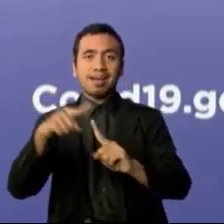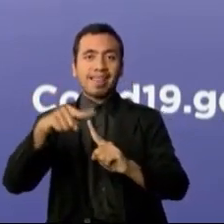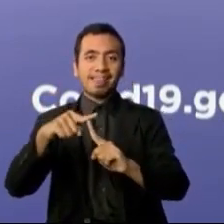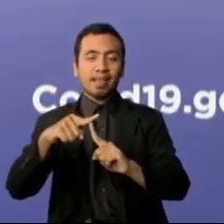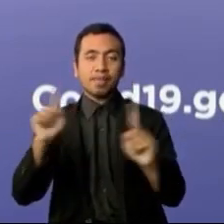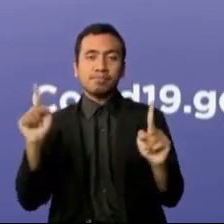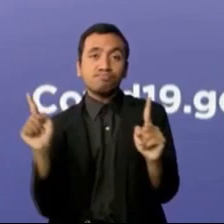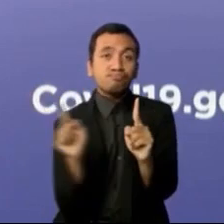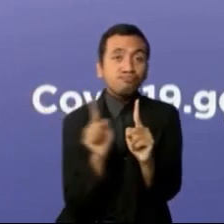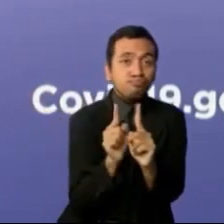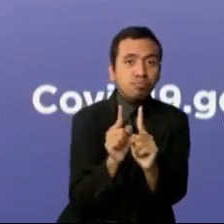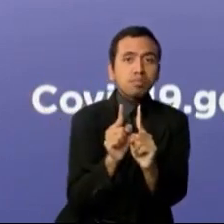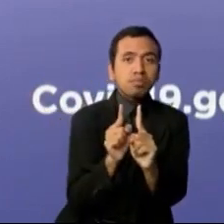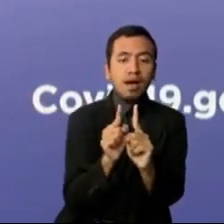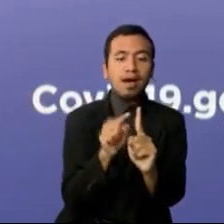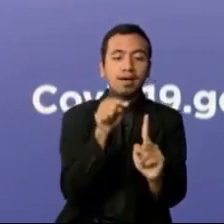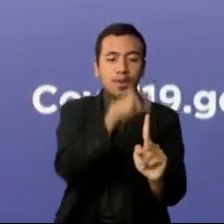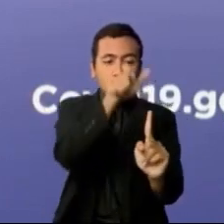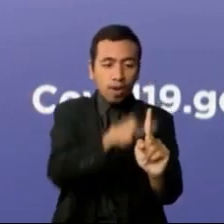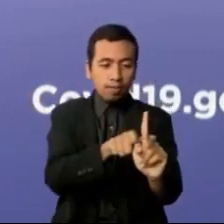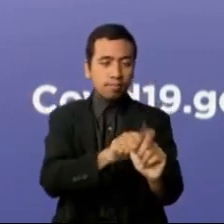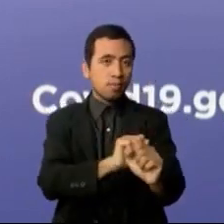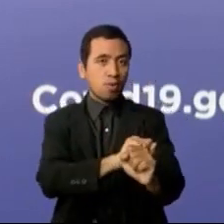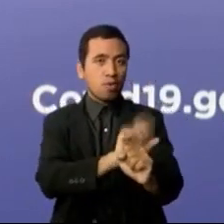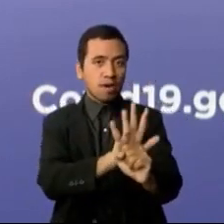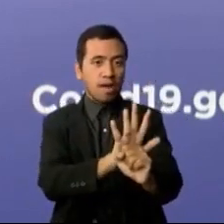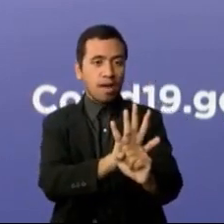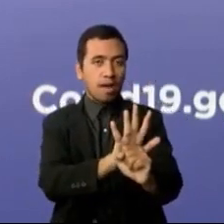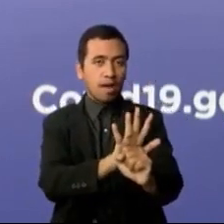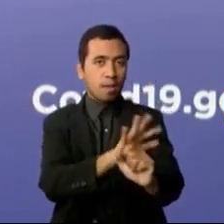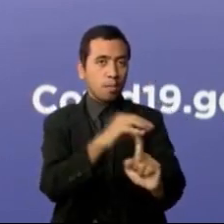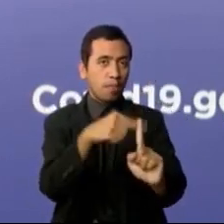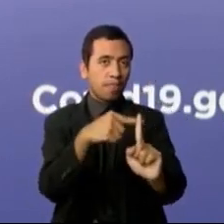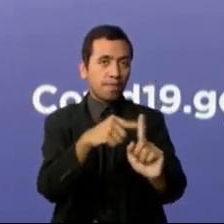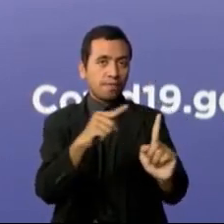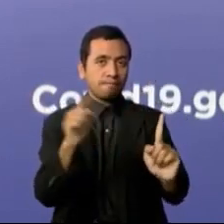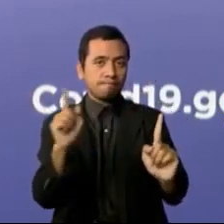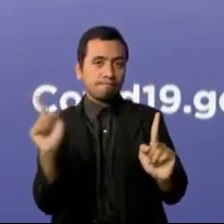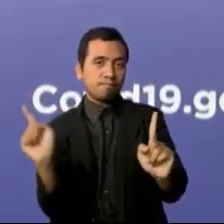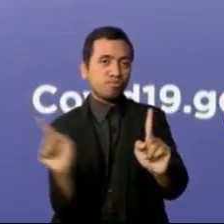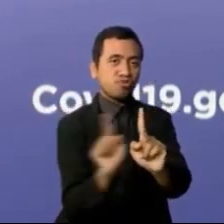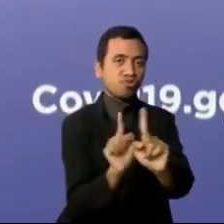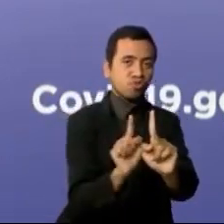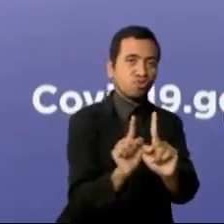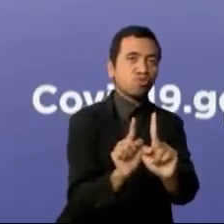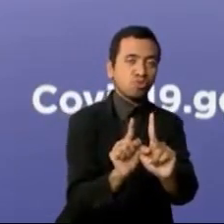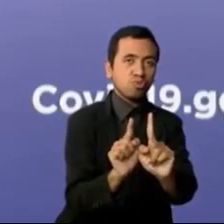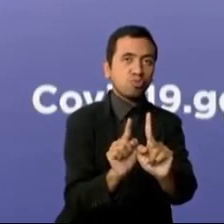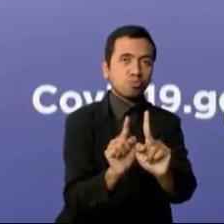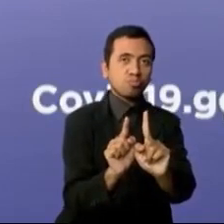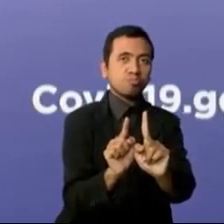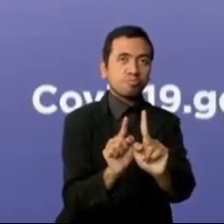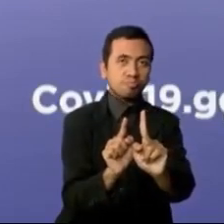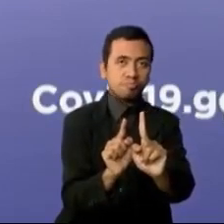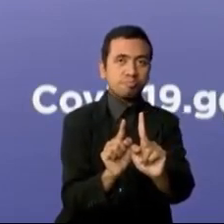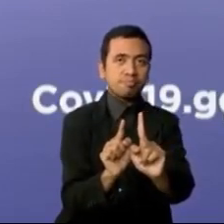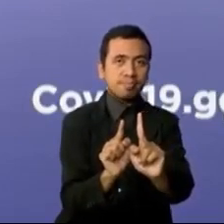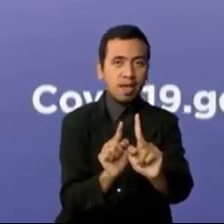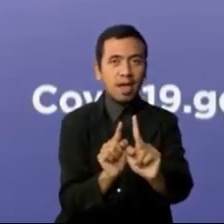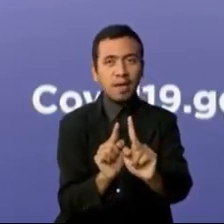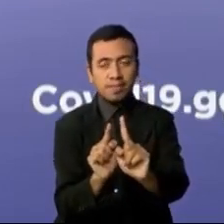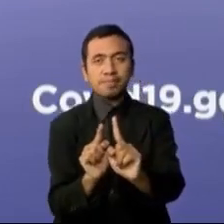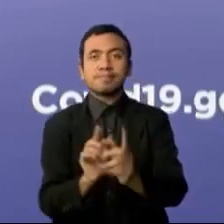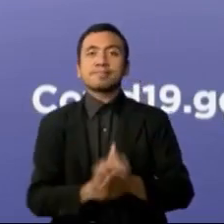kasus konfirmasi positif atau dengan kasus probable kita masukkan di dalam kelompok kontak